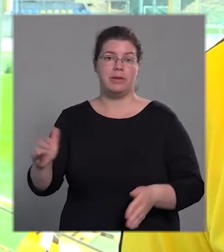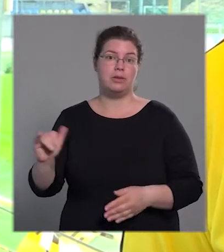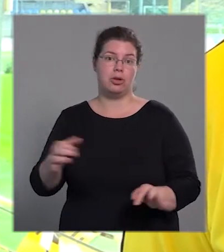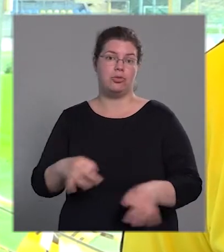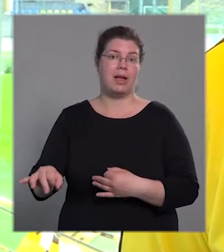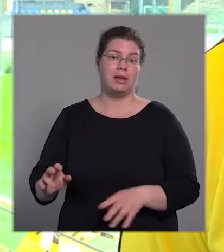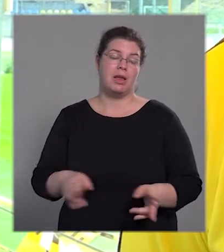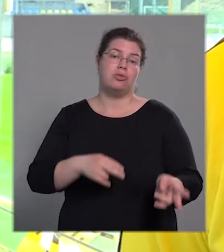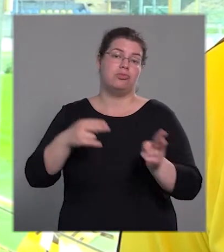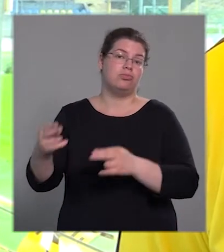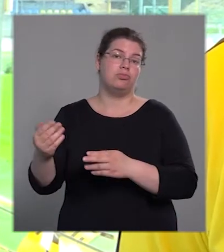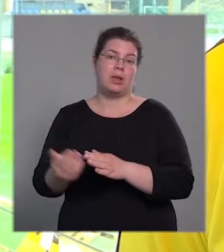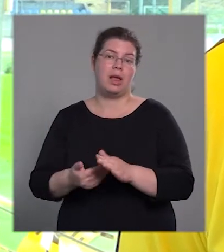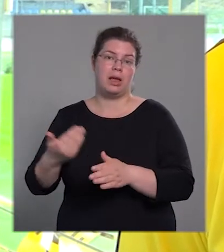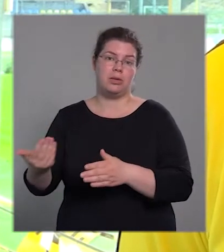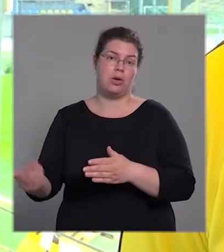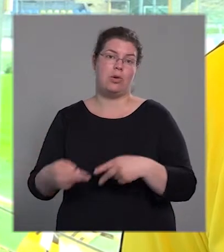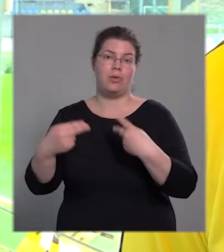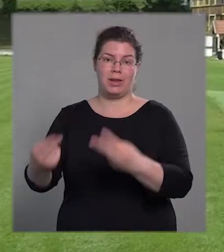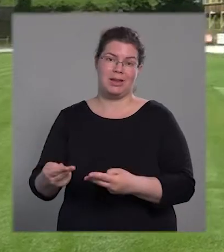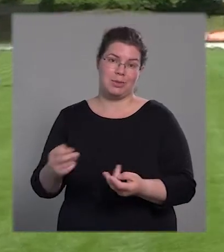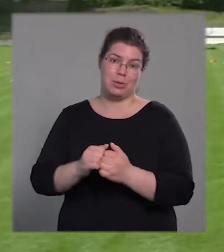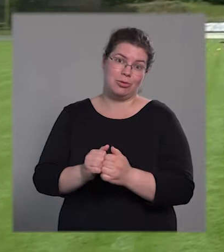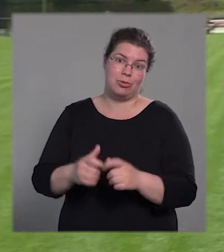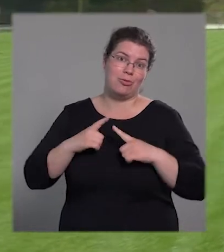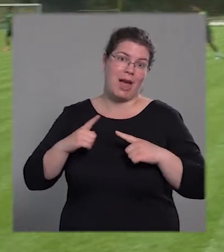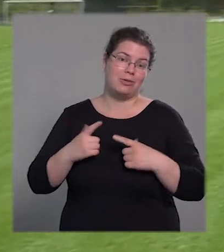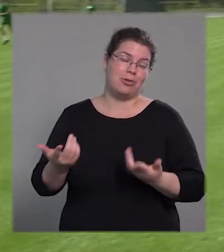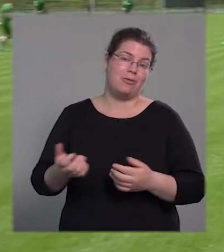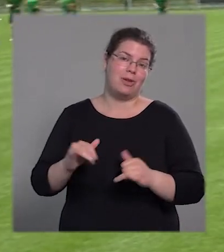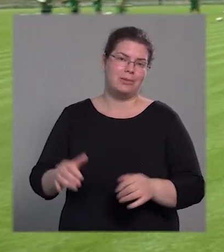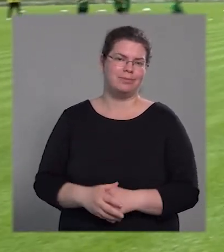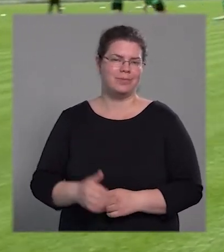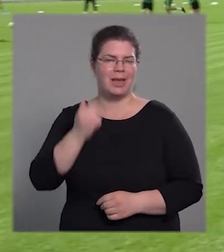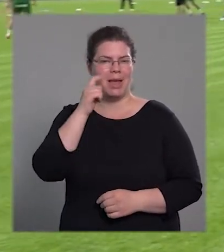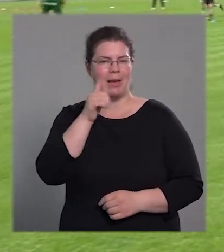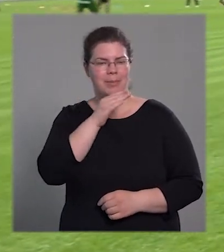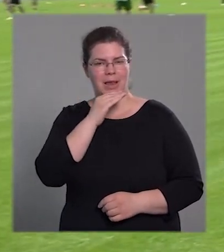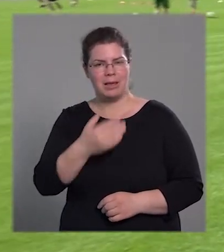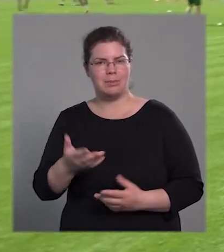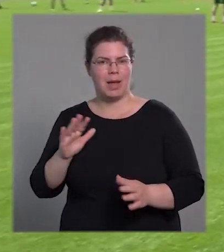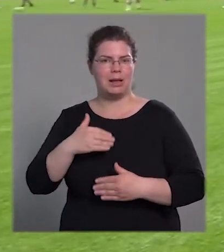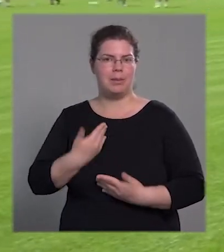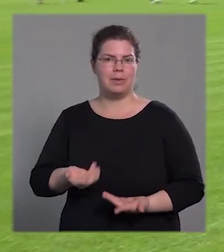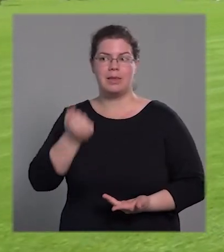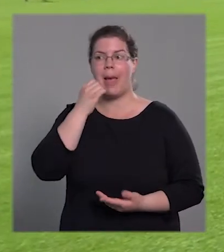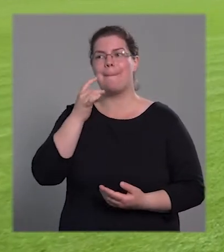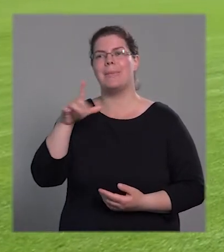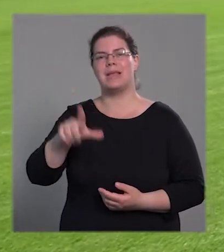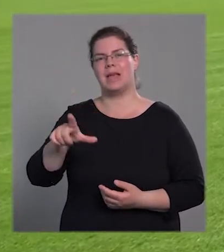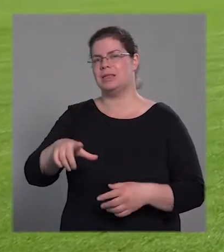nekiugrunk a következő bajnokságba, úgyhogy várjuk mi is majd a fejleményeket. Az MLS meglepte az MB2-es csapatokat, most akkor mi